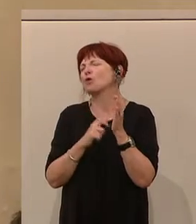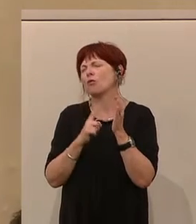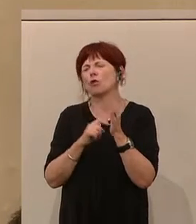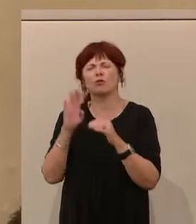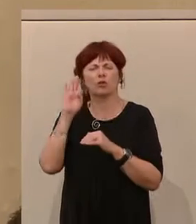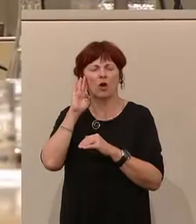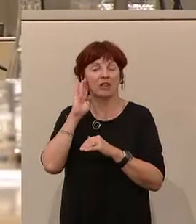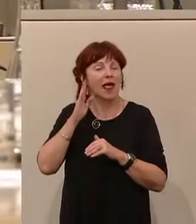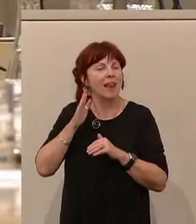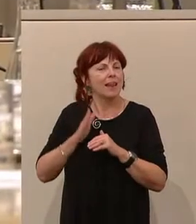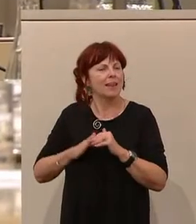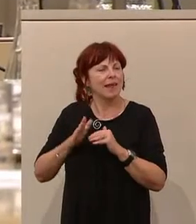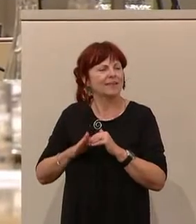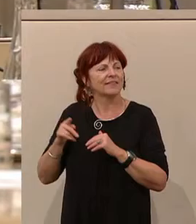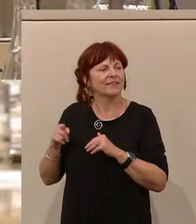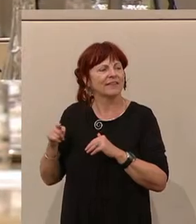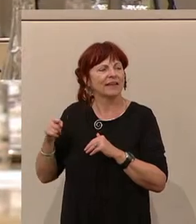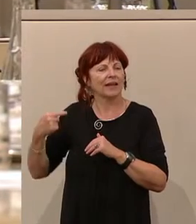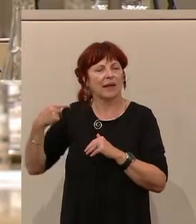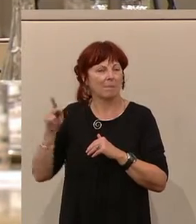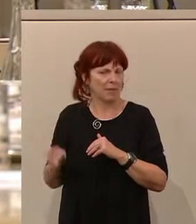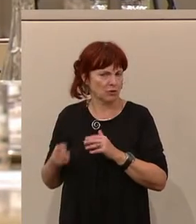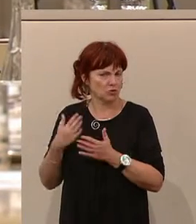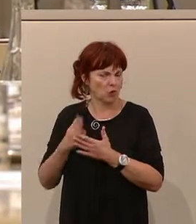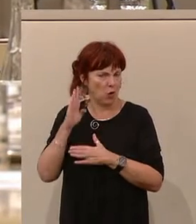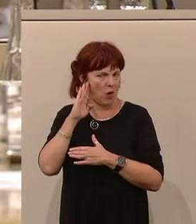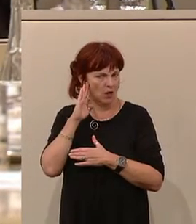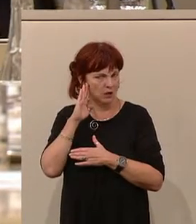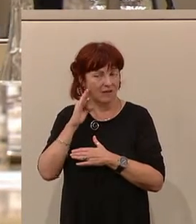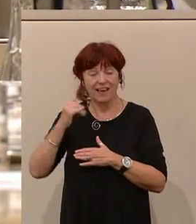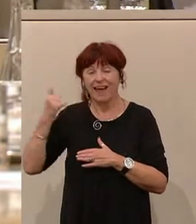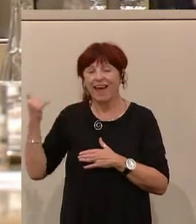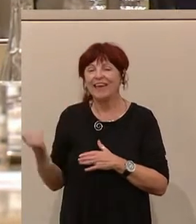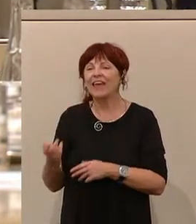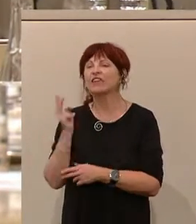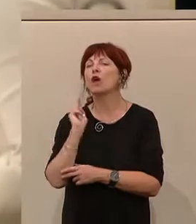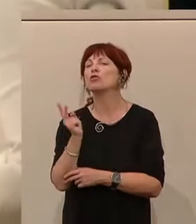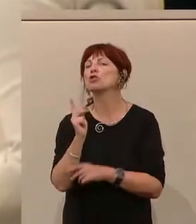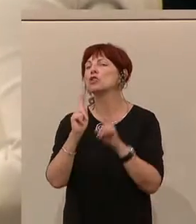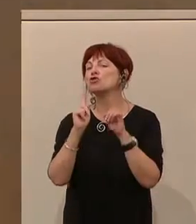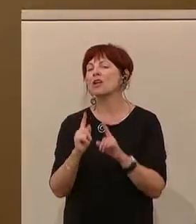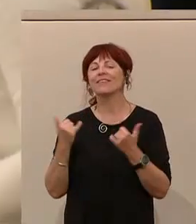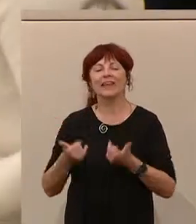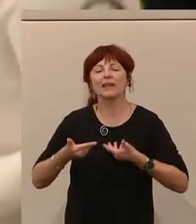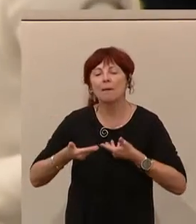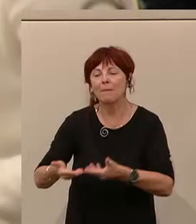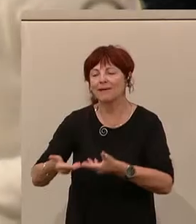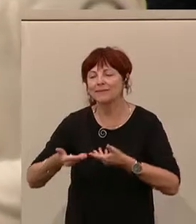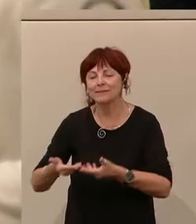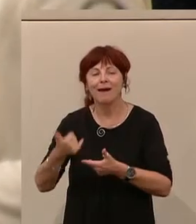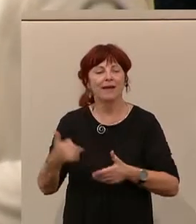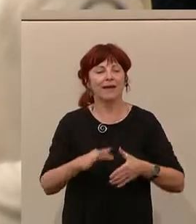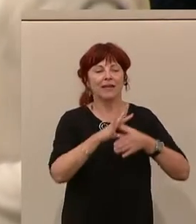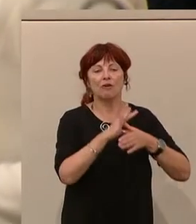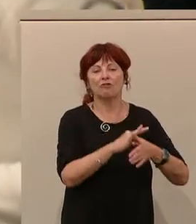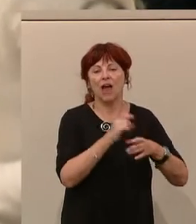irgendwie, entschuldigen Sie die Formulierung, abgedroschen wirkt. Ja? Jeder Würstelstand, jeder Bäcker, jeder Metzger ums Eck zahlt